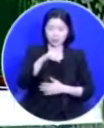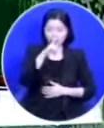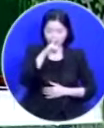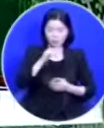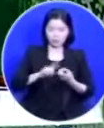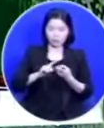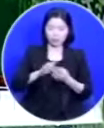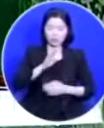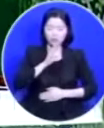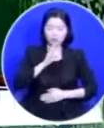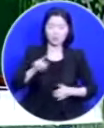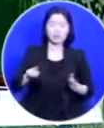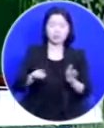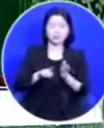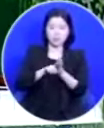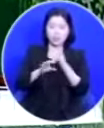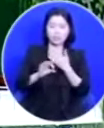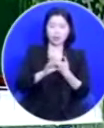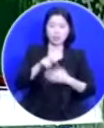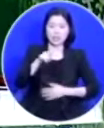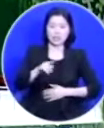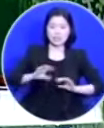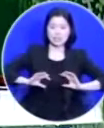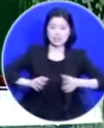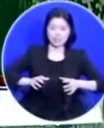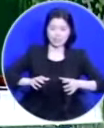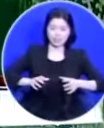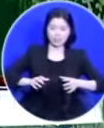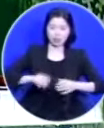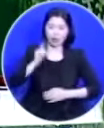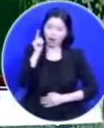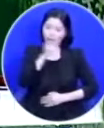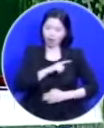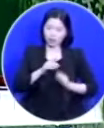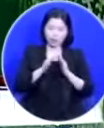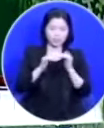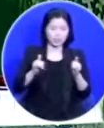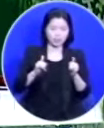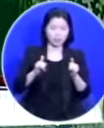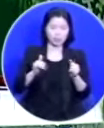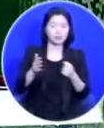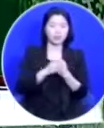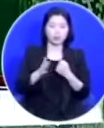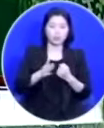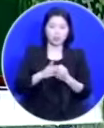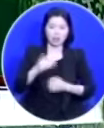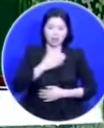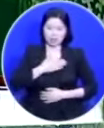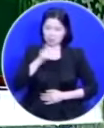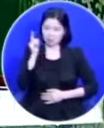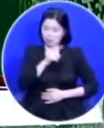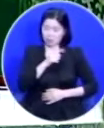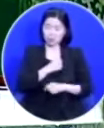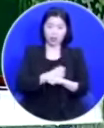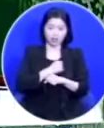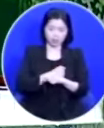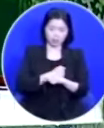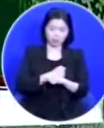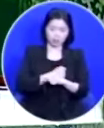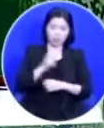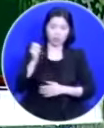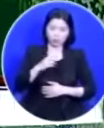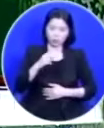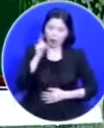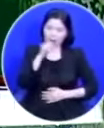믿는다면 그렇다면 이 세상에서 악한 사람 때문에 속상해 하거나 또는 그 악한 사람으로